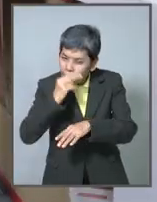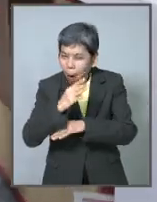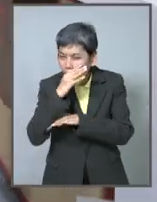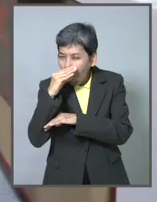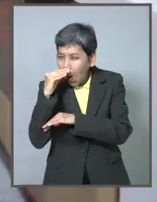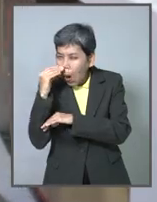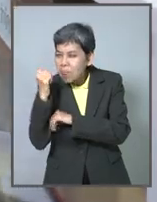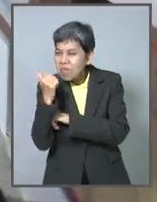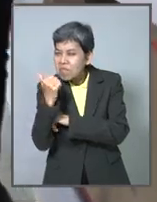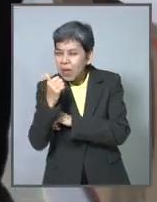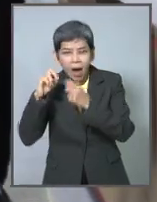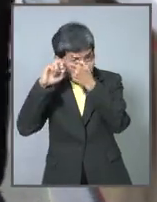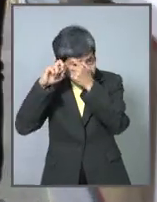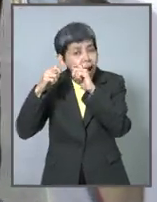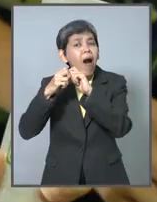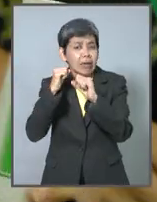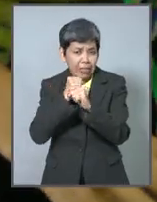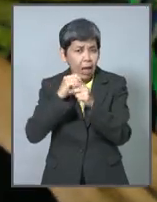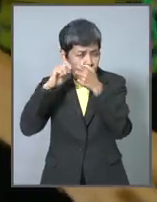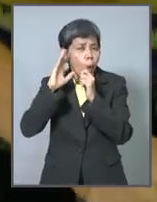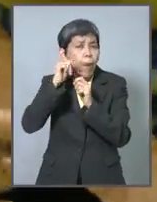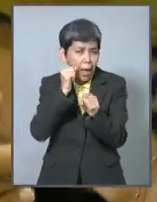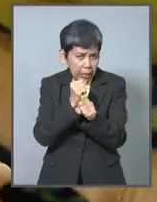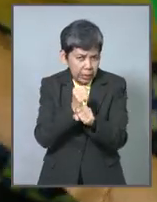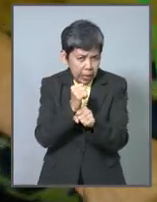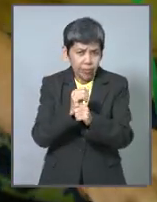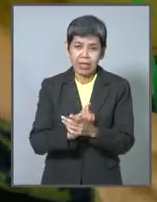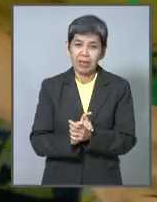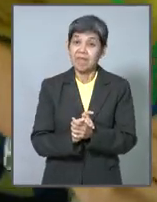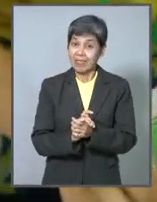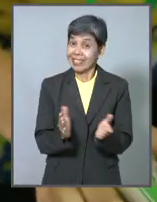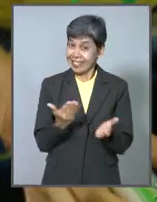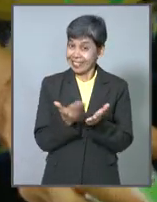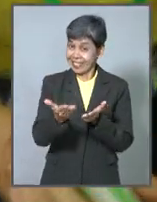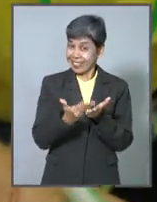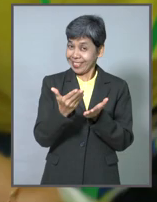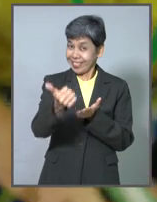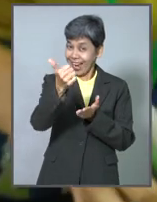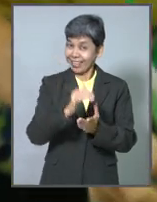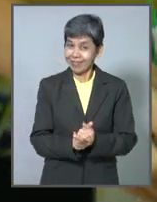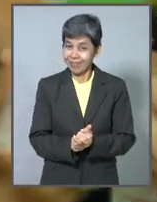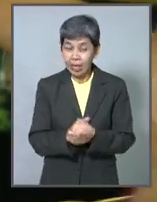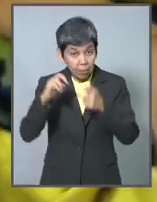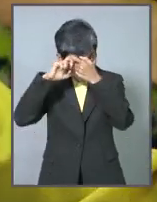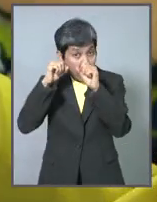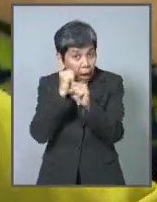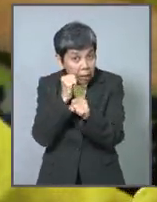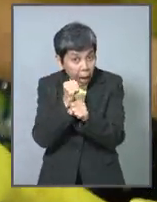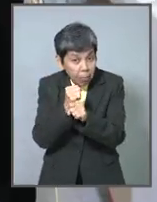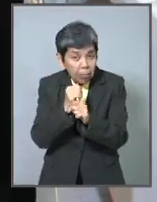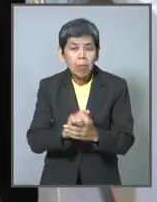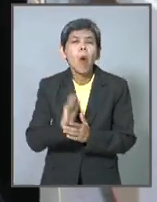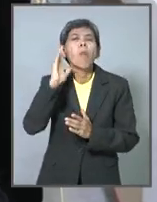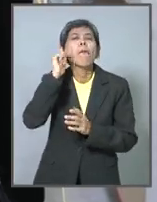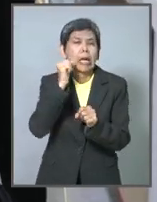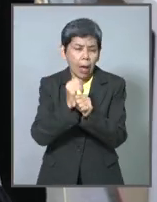อันนี้ของเป็นแบบน้องๆออทิสติก เอ้าเหรอ เป็นของผู้ปกครองเขาสนับสนุนได้นะคะหอมมาก ก็คือน้องออทิสติกเป็นคนทำเลยใช่ไหม